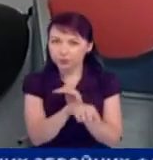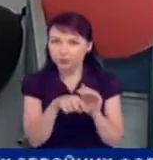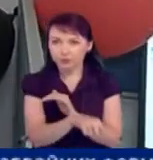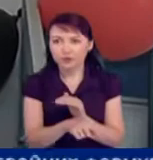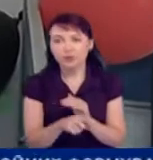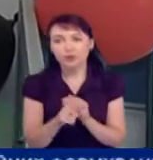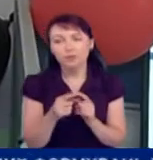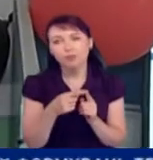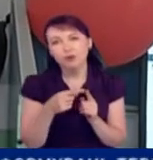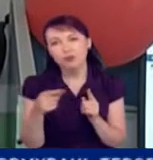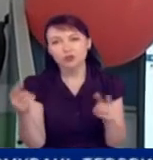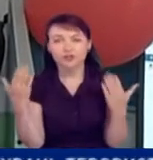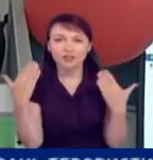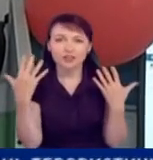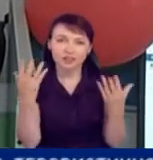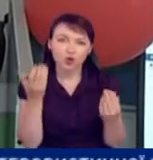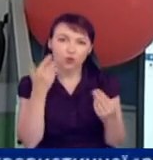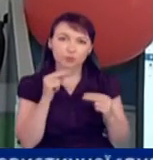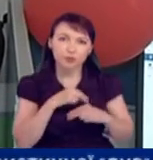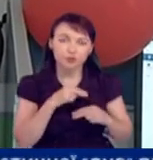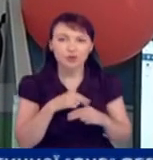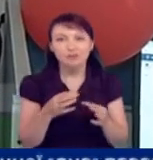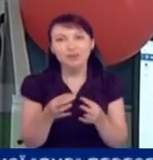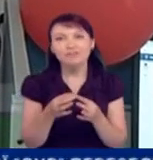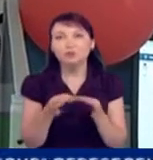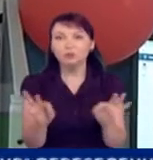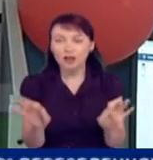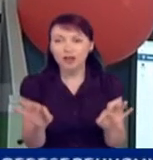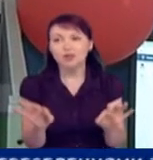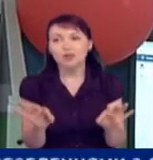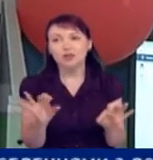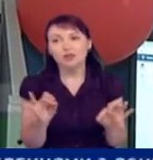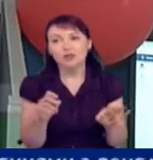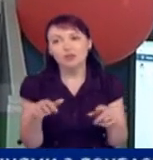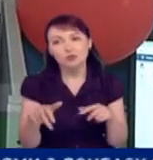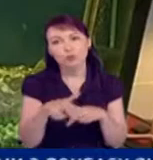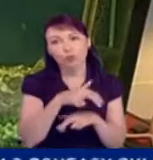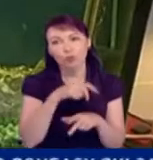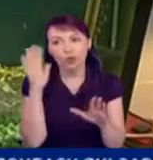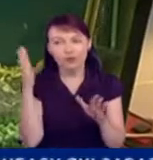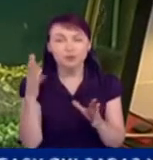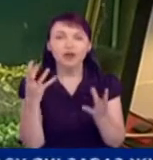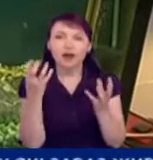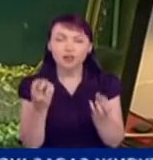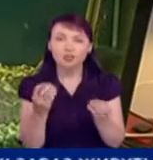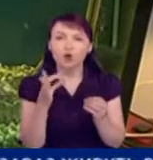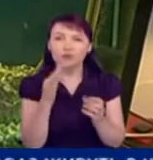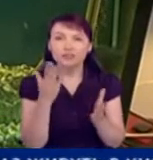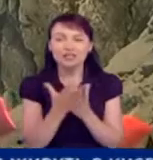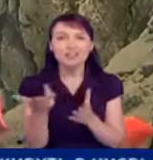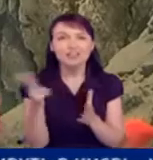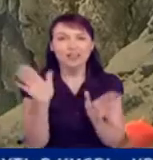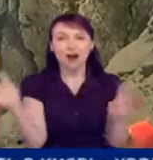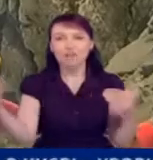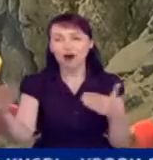але ми періодично там на вихідні дні, коли ми працюємо, то ми їх випускаємо і вони можуть погуляти. А ще в офісі є три